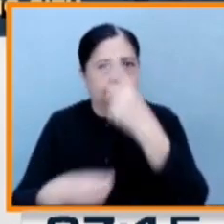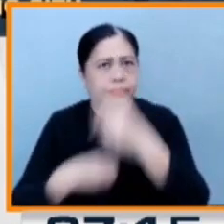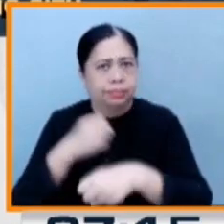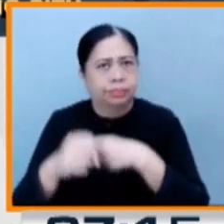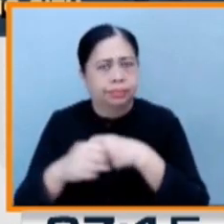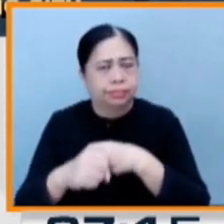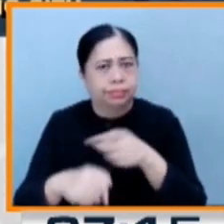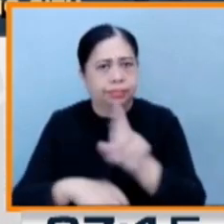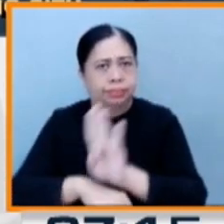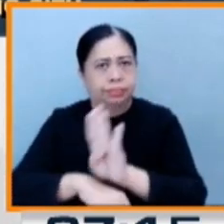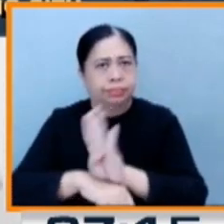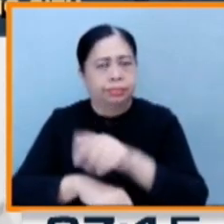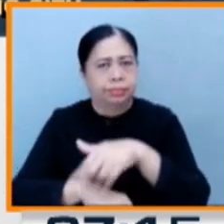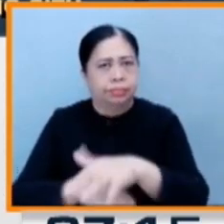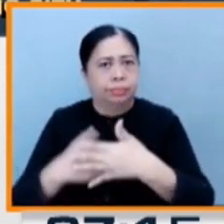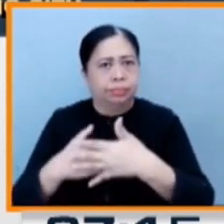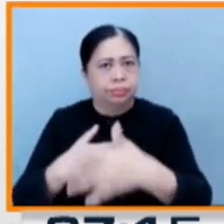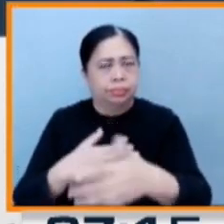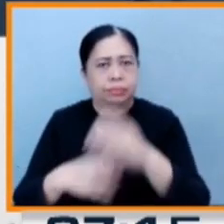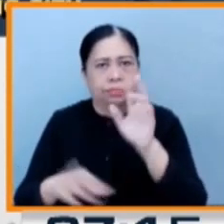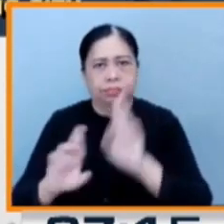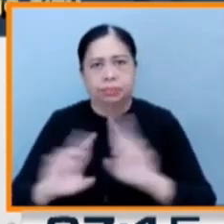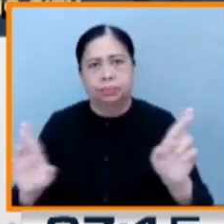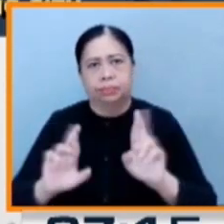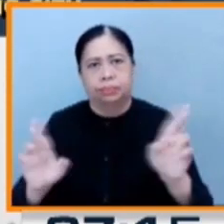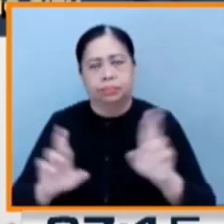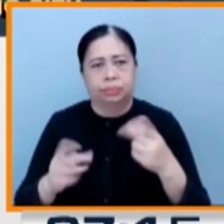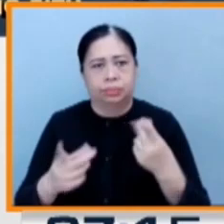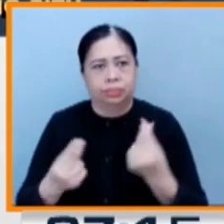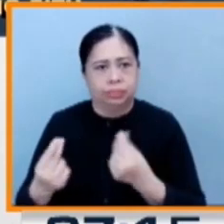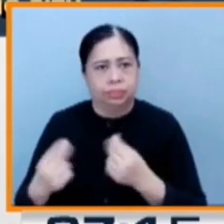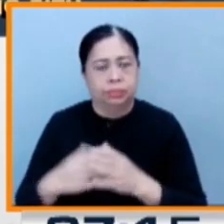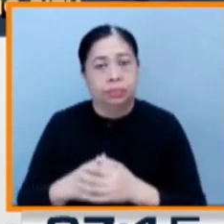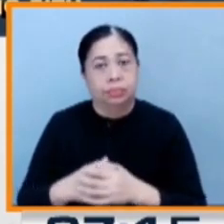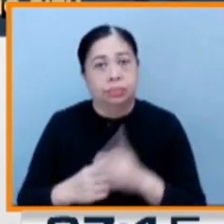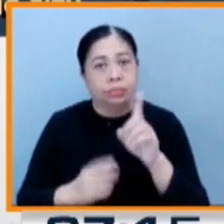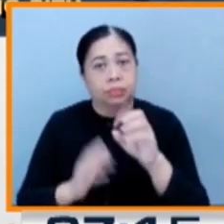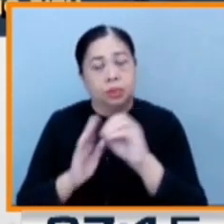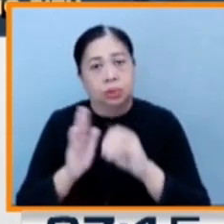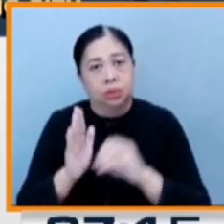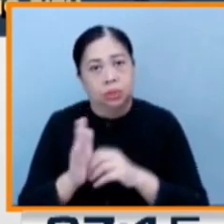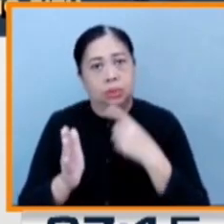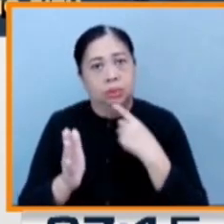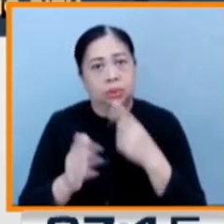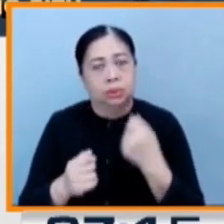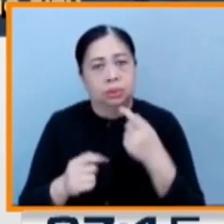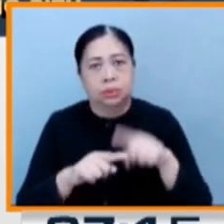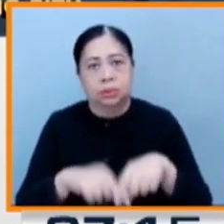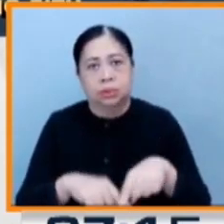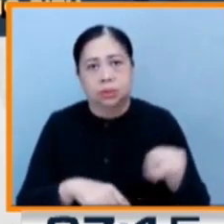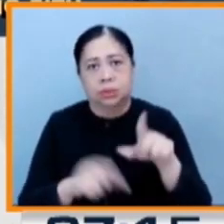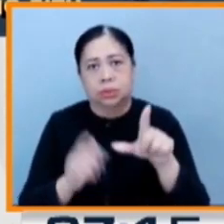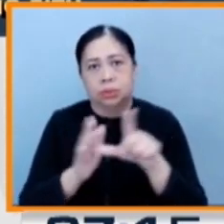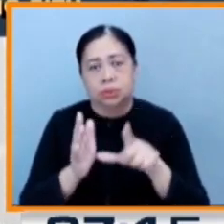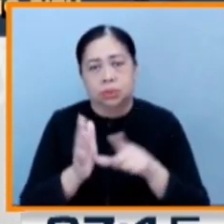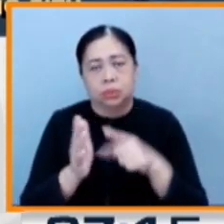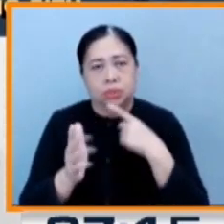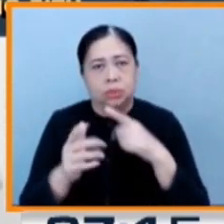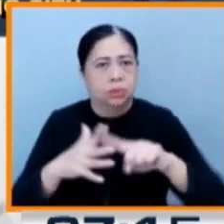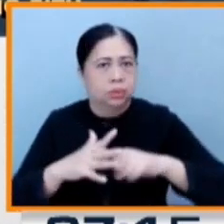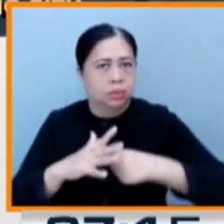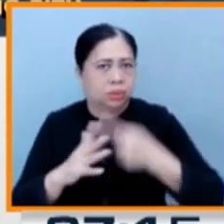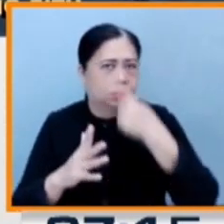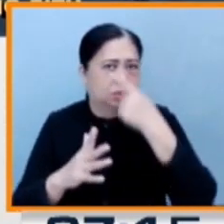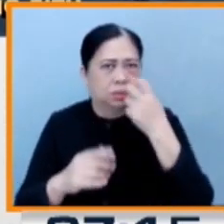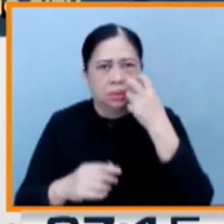establishmento para makapaghanda sa hakbang na ito. Isang ordinansa anya ang pinagbasihan ng kautusan na nag-ugat dahil sa mga krimeng